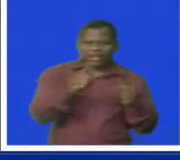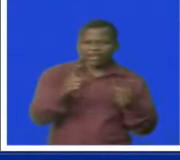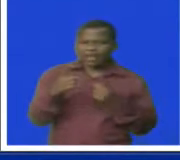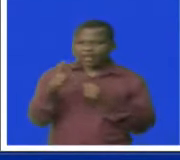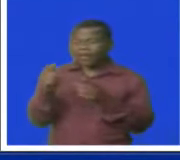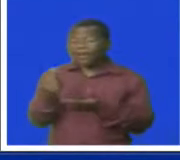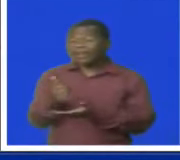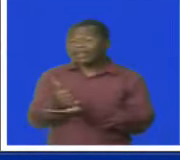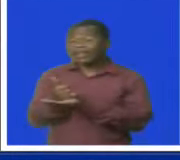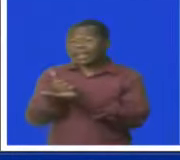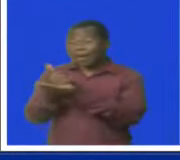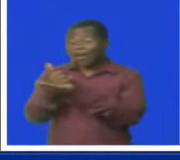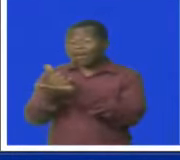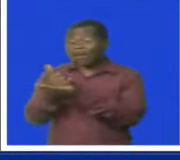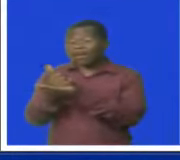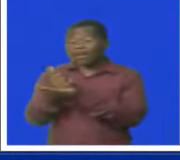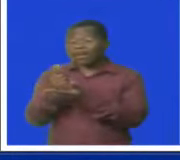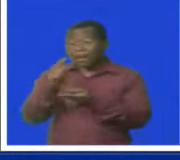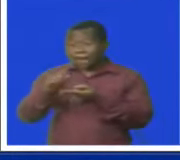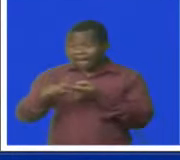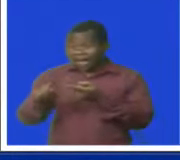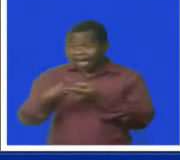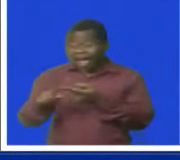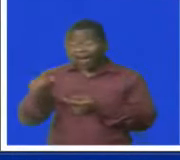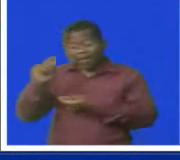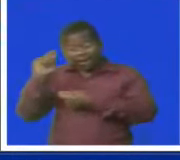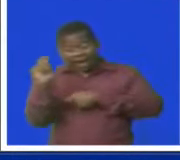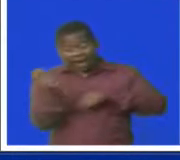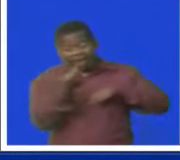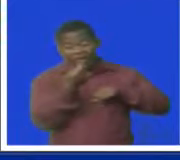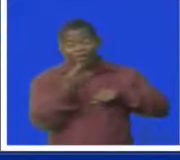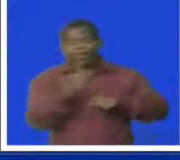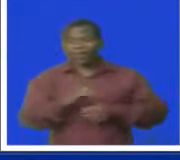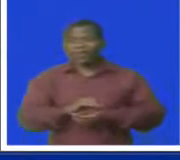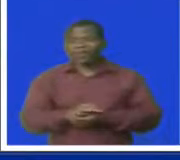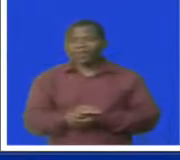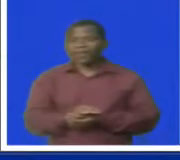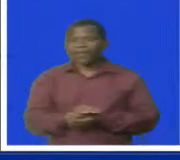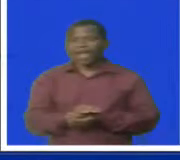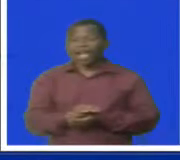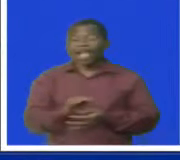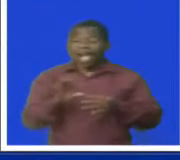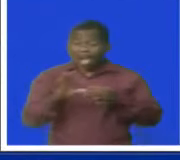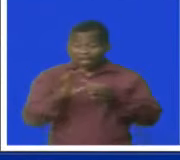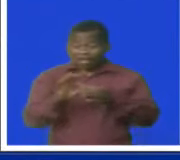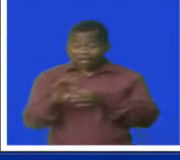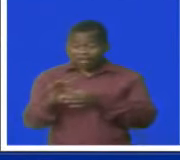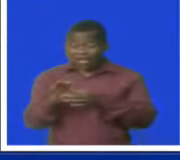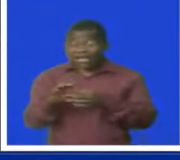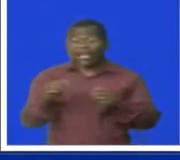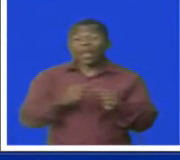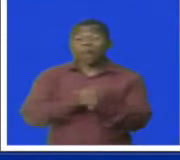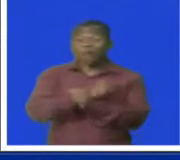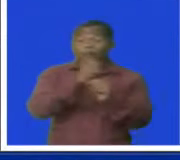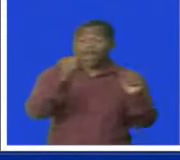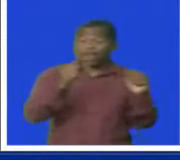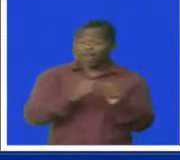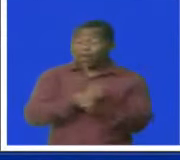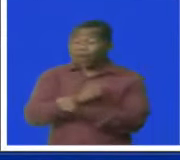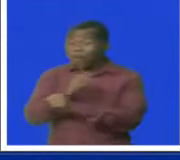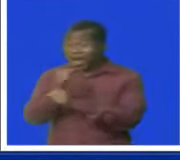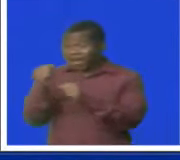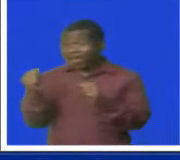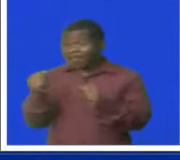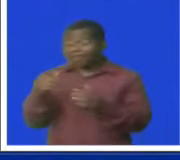lo mdlalo. Kube sekuhlonyeliswa leto tinkampani letihamba embili nalabo badlali labadlali bacama kufaka ekhathi Moses Dlamini